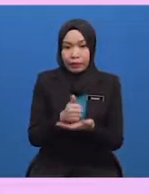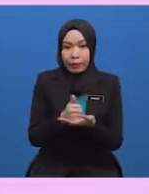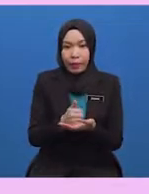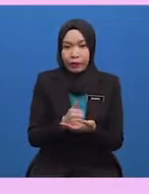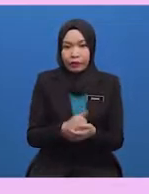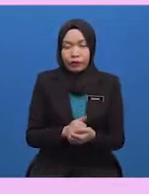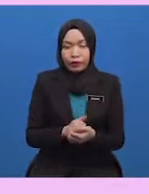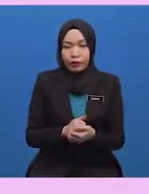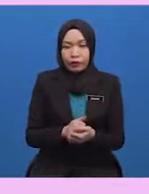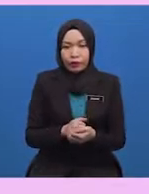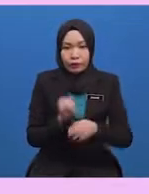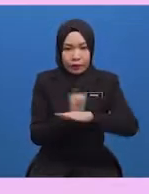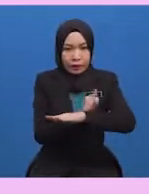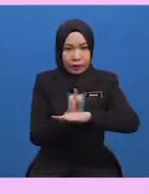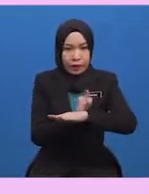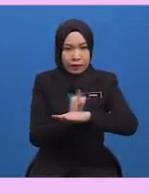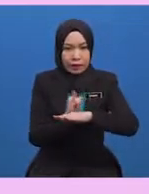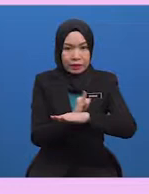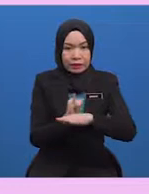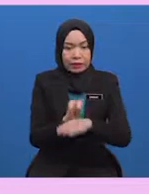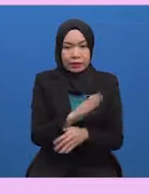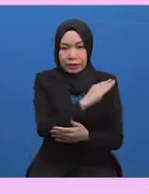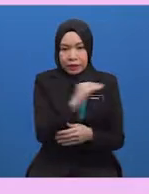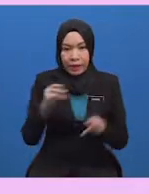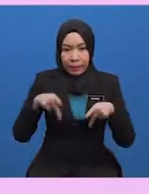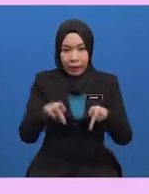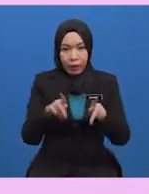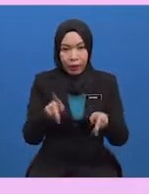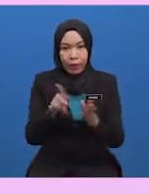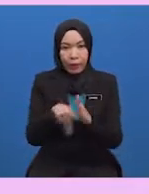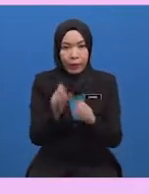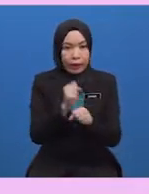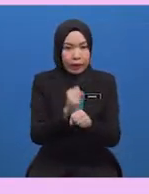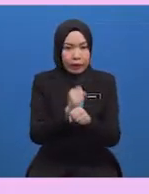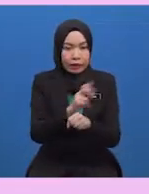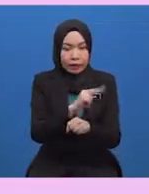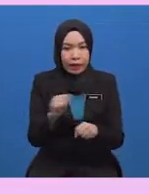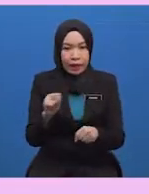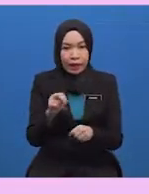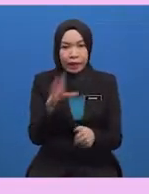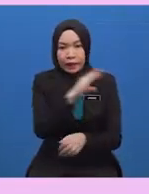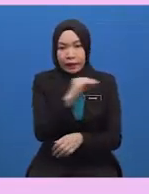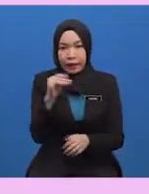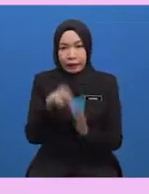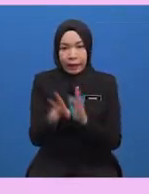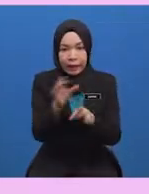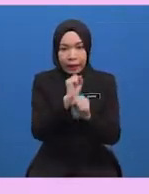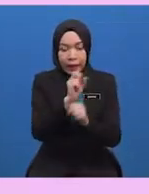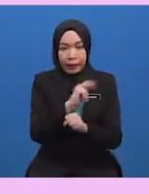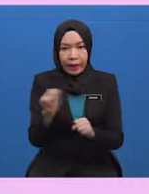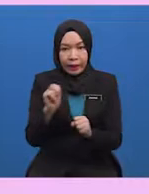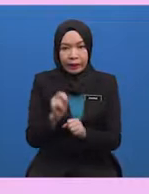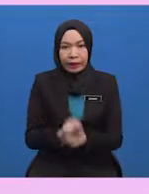mampu menawarkan banyak peluang pekerjaan. Seterusnya, pendapatan penduduk meningkat dan